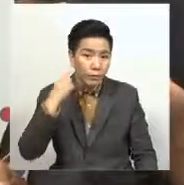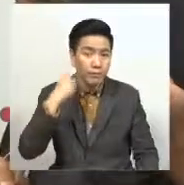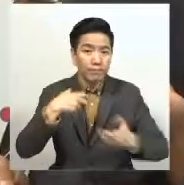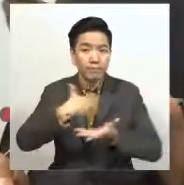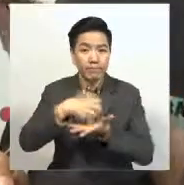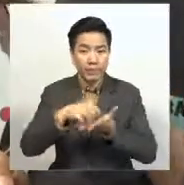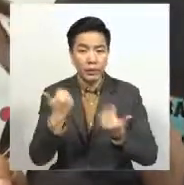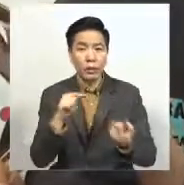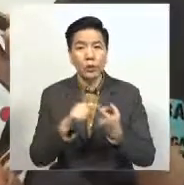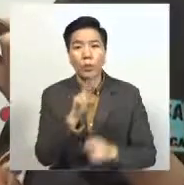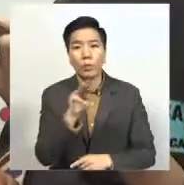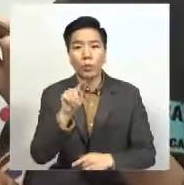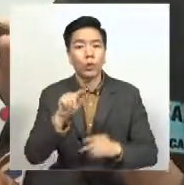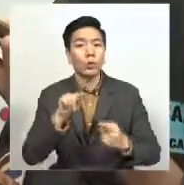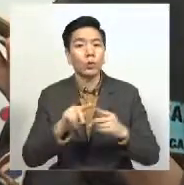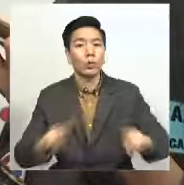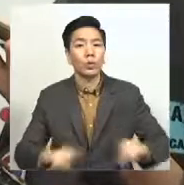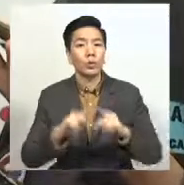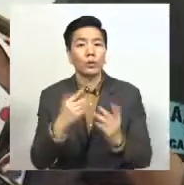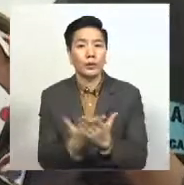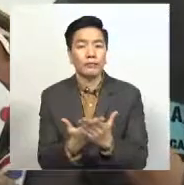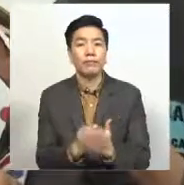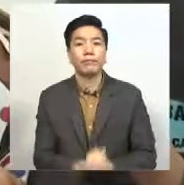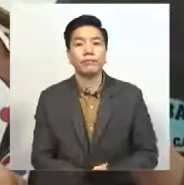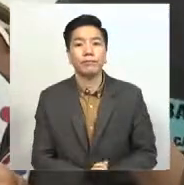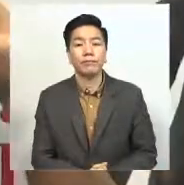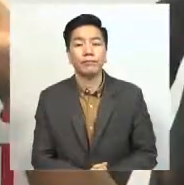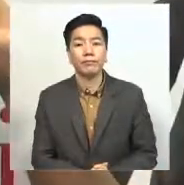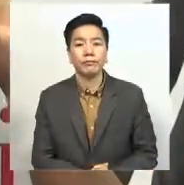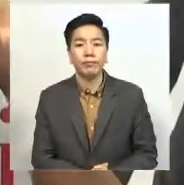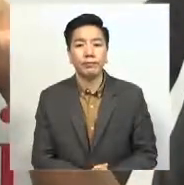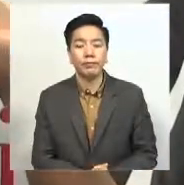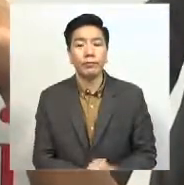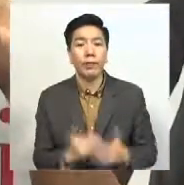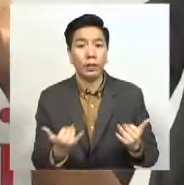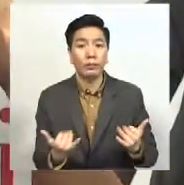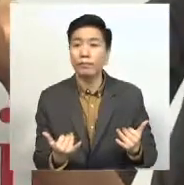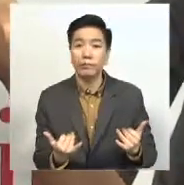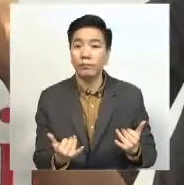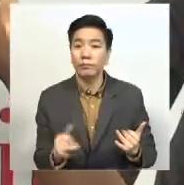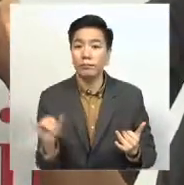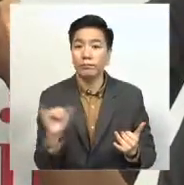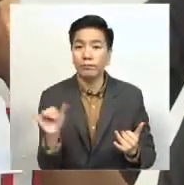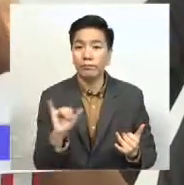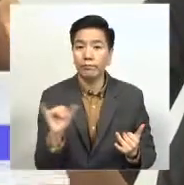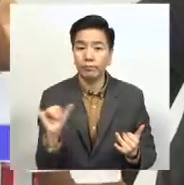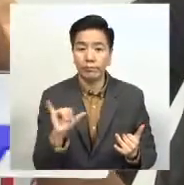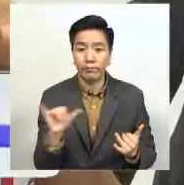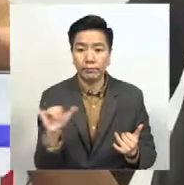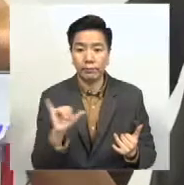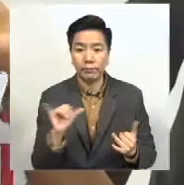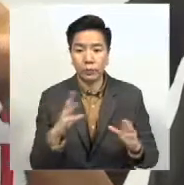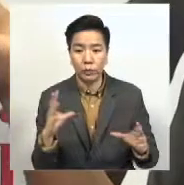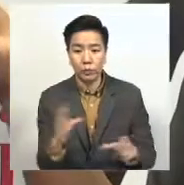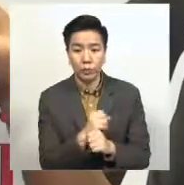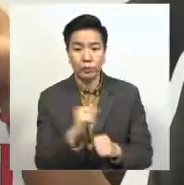งประเด็นนี้กันจากรัฐมนตรีว่าการกระทรวงการคลังค่ะ ตอนนี้เนี่ยยังไม่ได้มีข้อสรุ